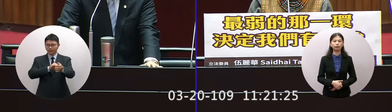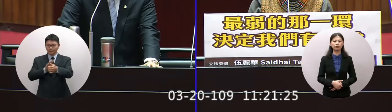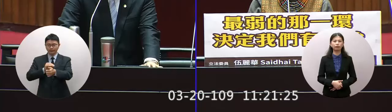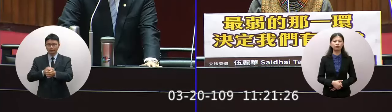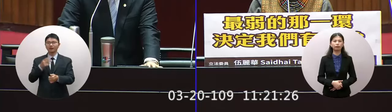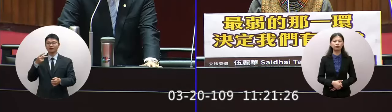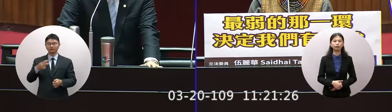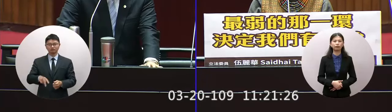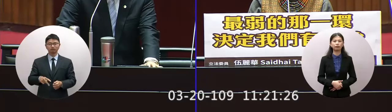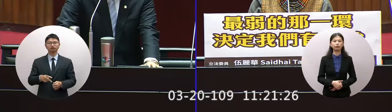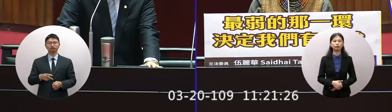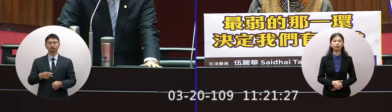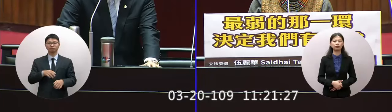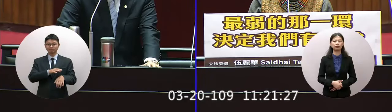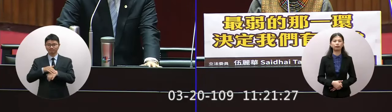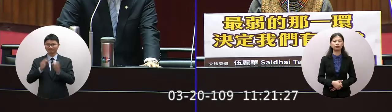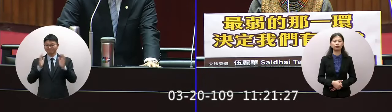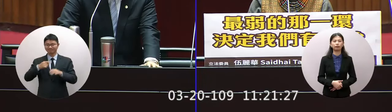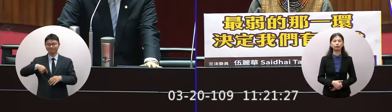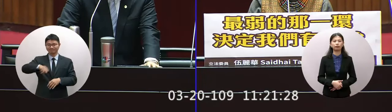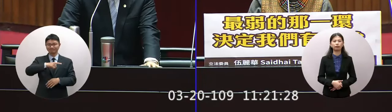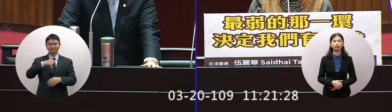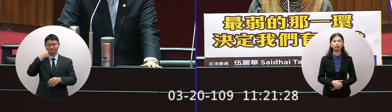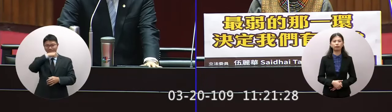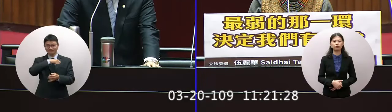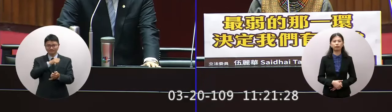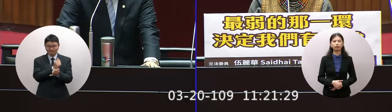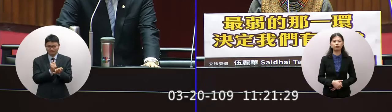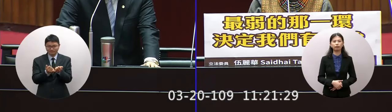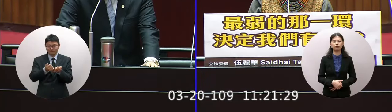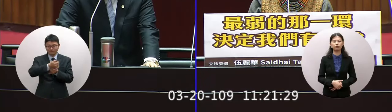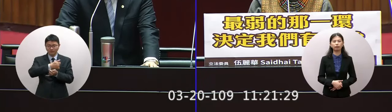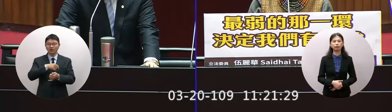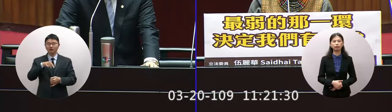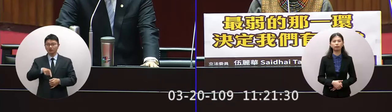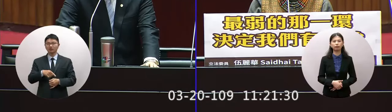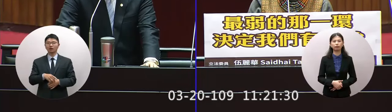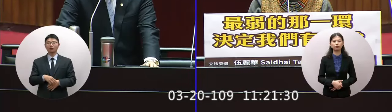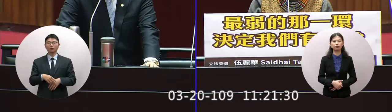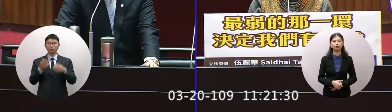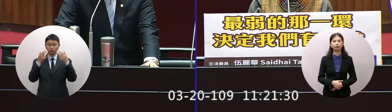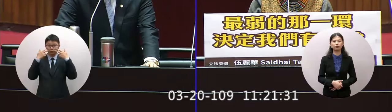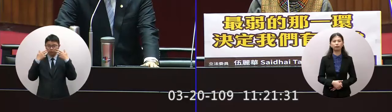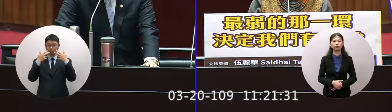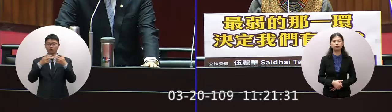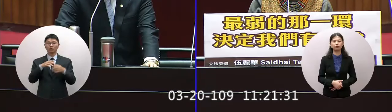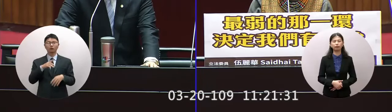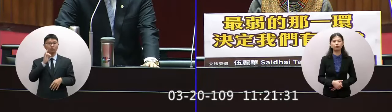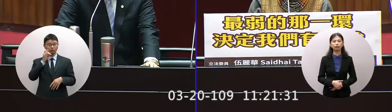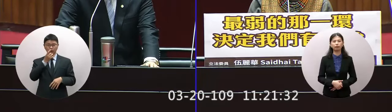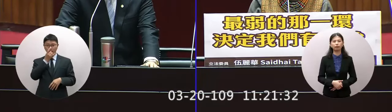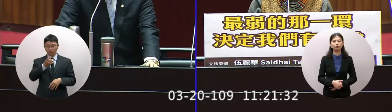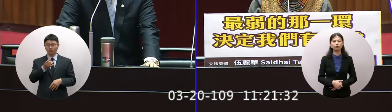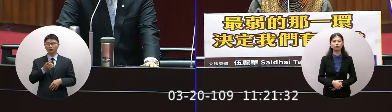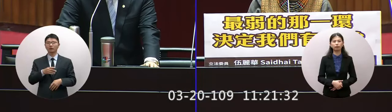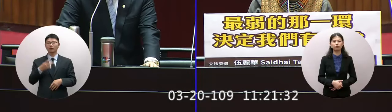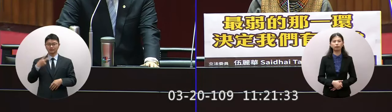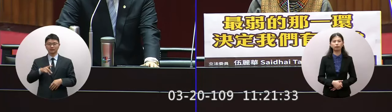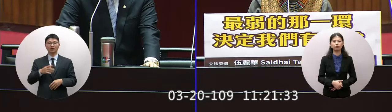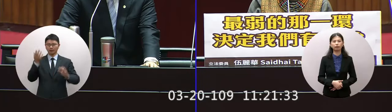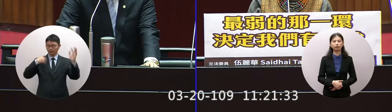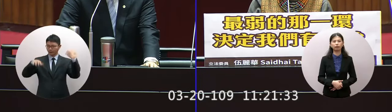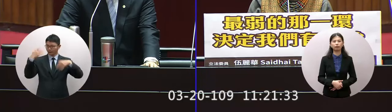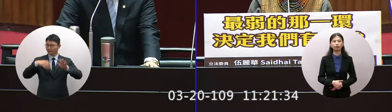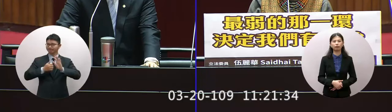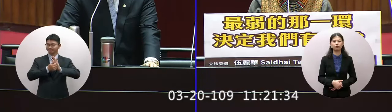带着他们到全国很多县市，啊，用原住民的母语表演最精美的舞蹈，让